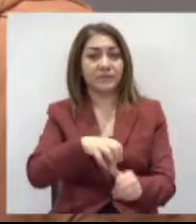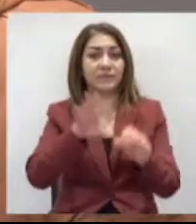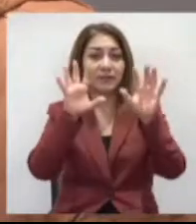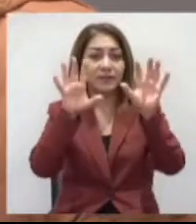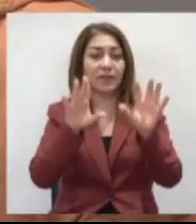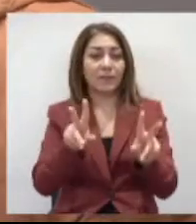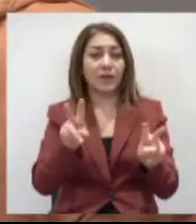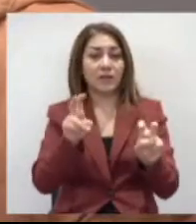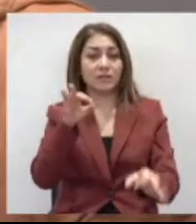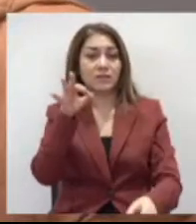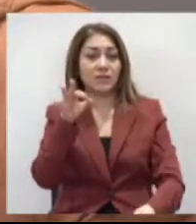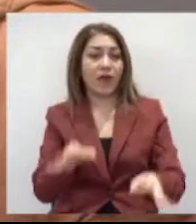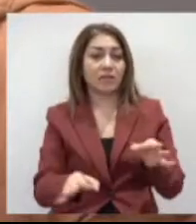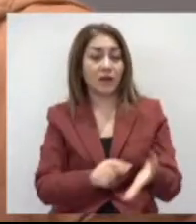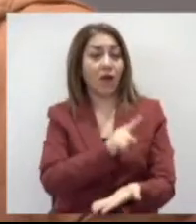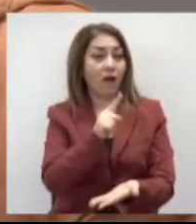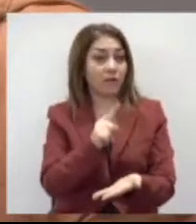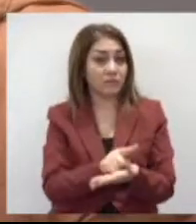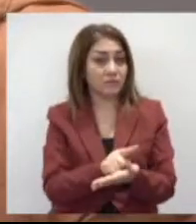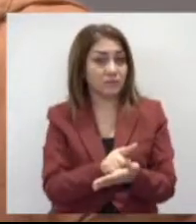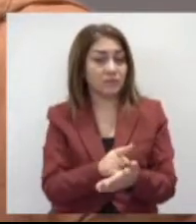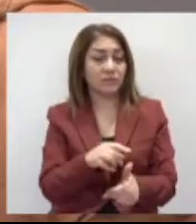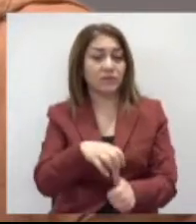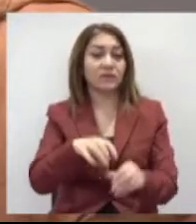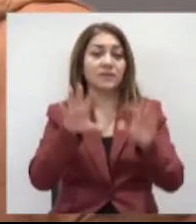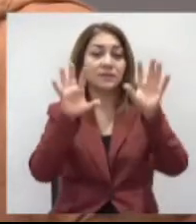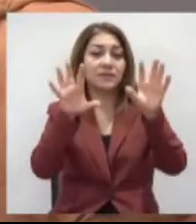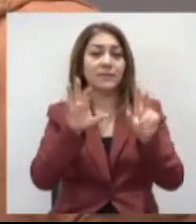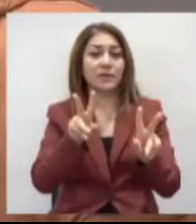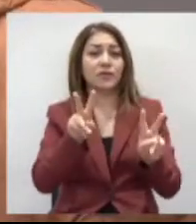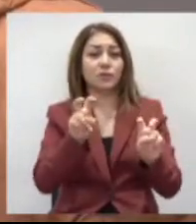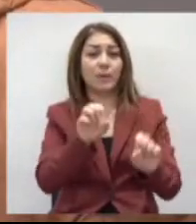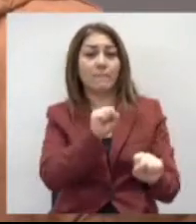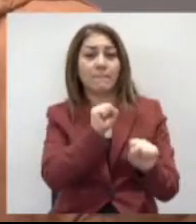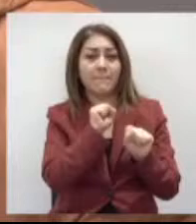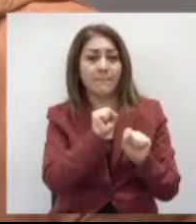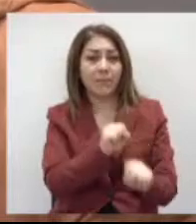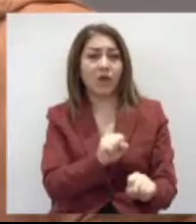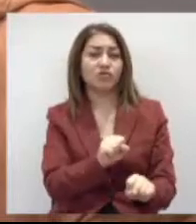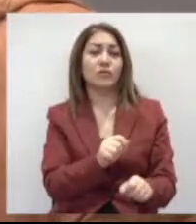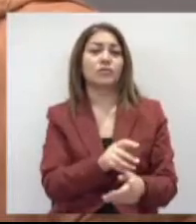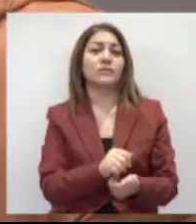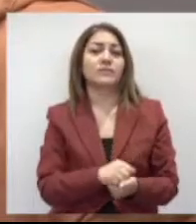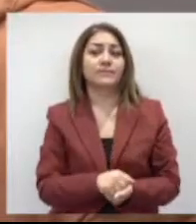Սահմանադրական դատարան եւ սահմանադրության պաշտպանության եւ սահմանադրական